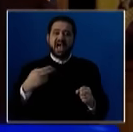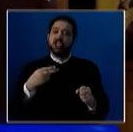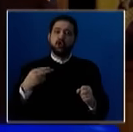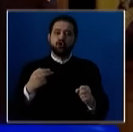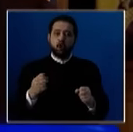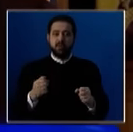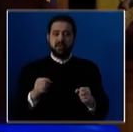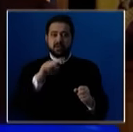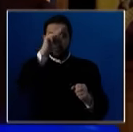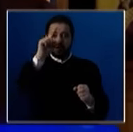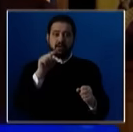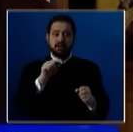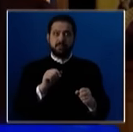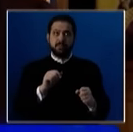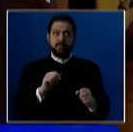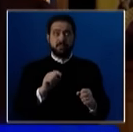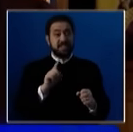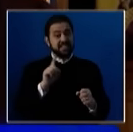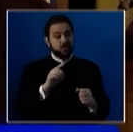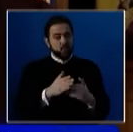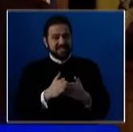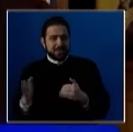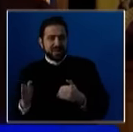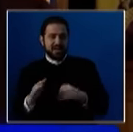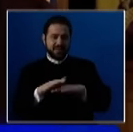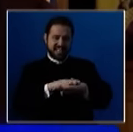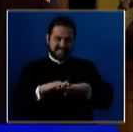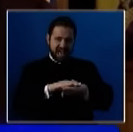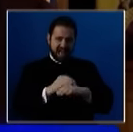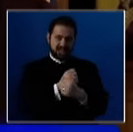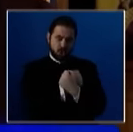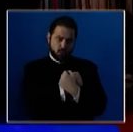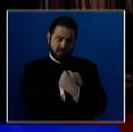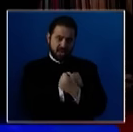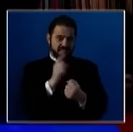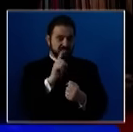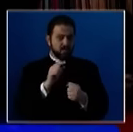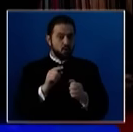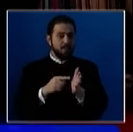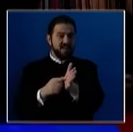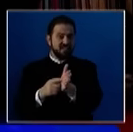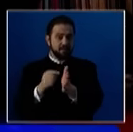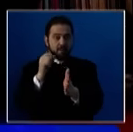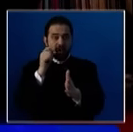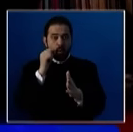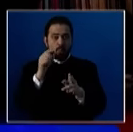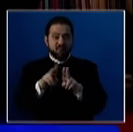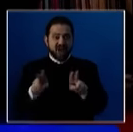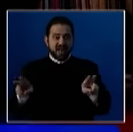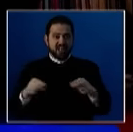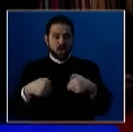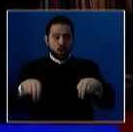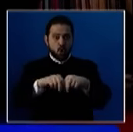Să nu separăm iertarea de iubire. Să nu privim pe celălalt ca pe